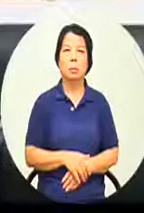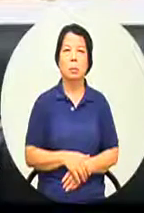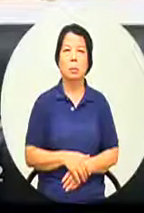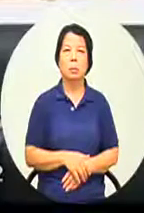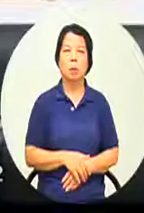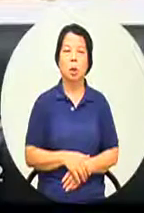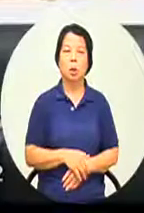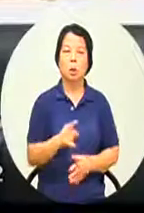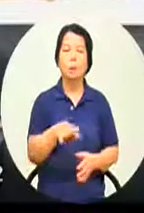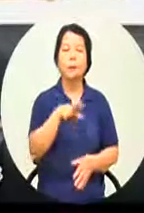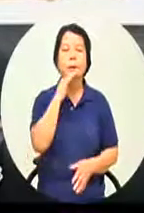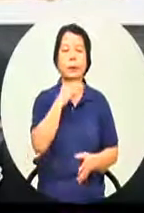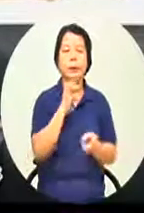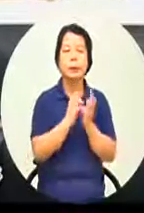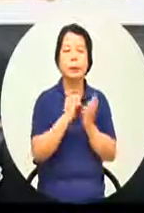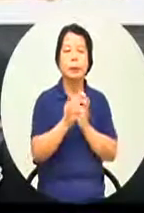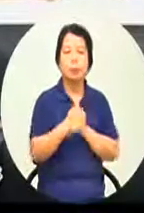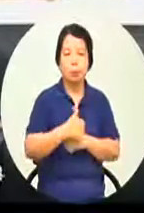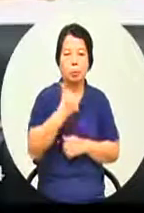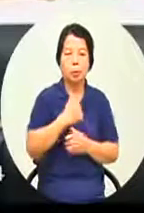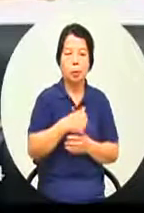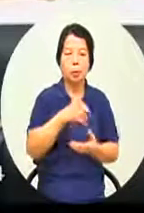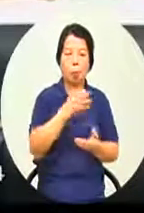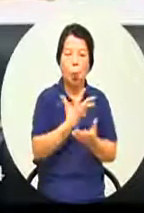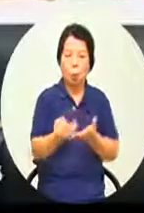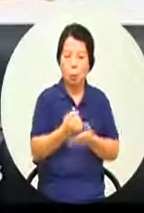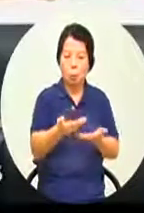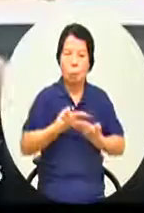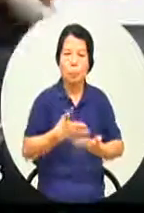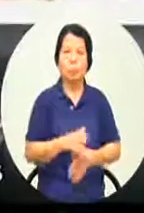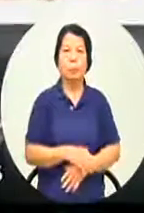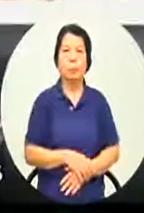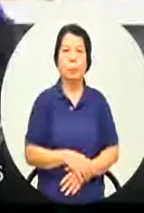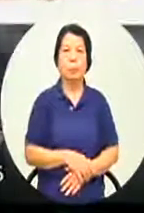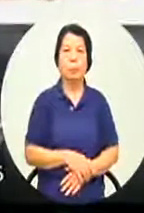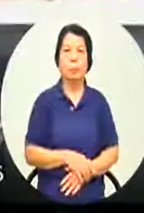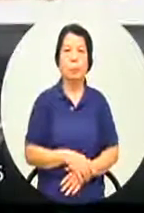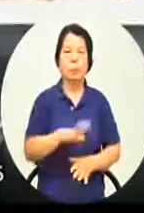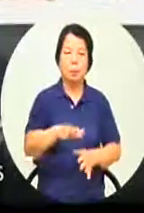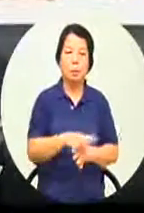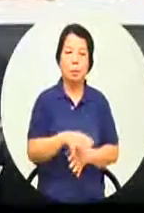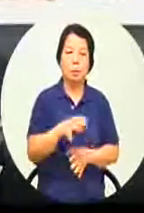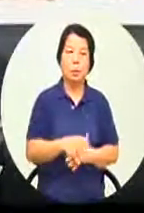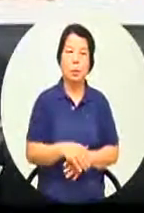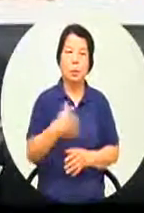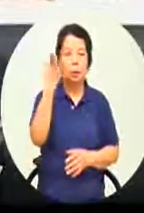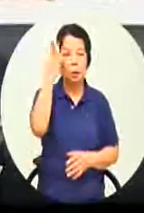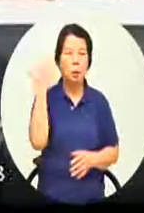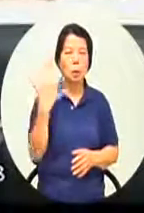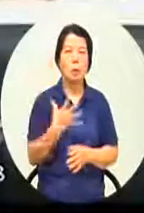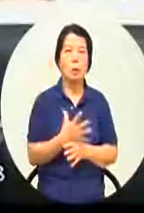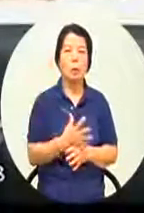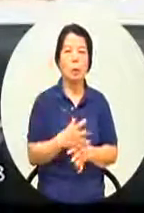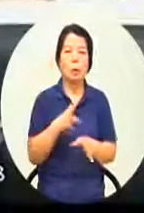的数字麻烦提供一下。那么本席这边想知道一下，你们的那一场有没有任何的门票收